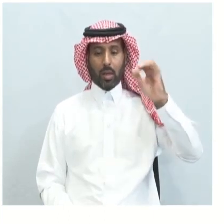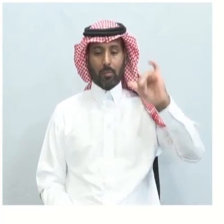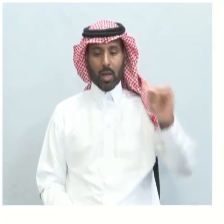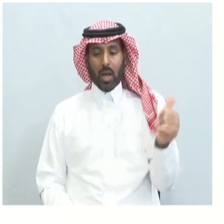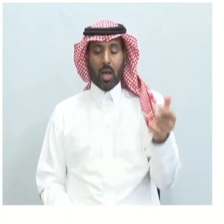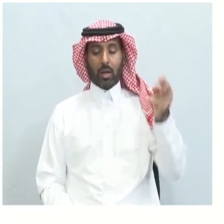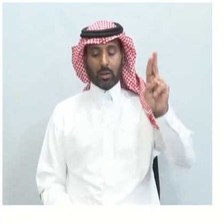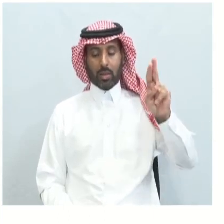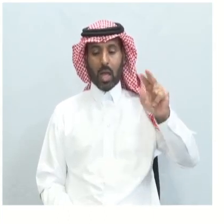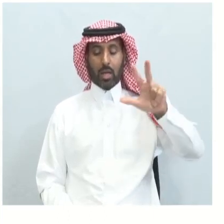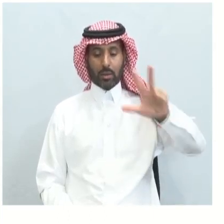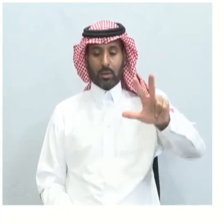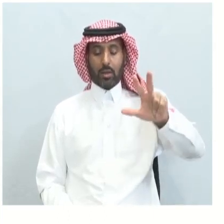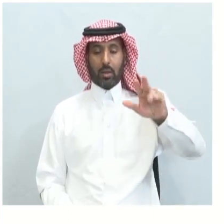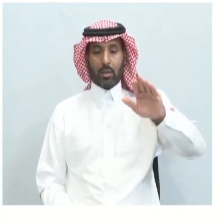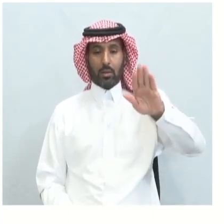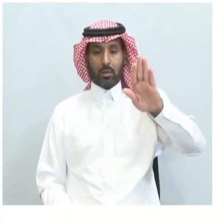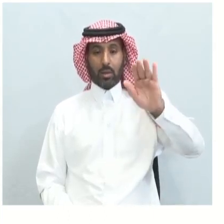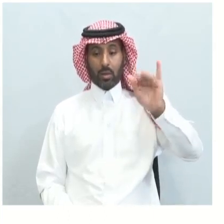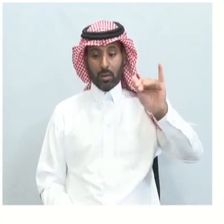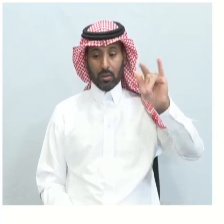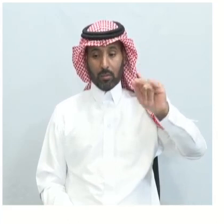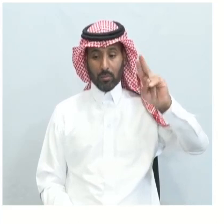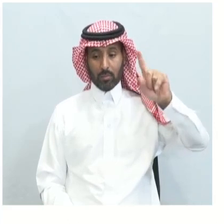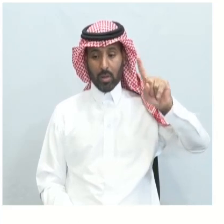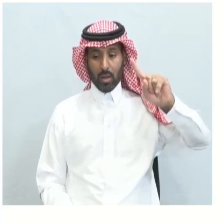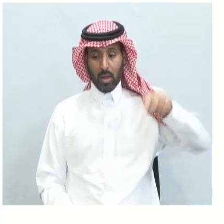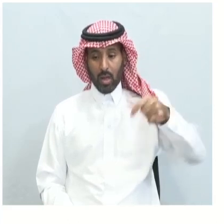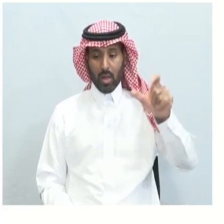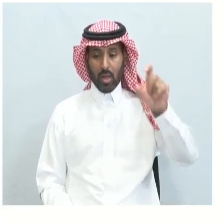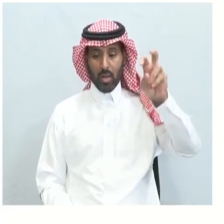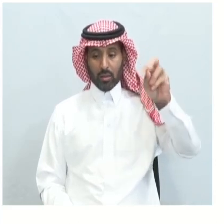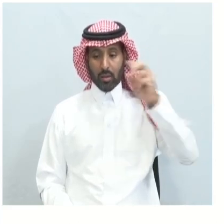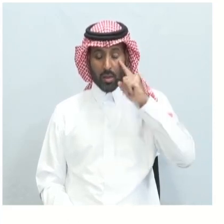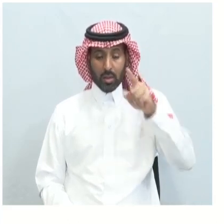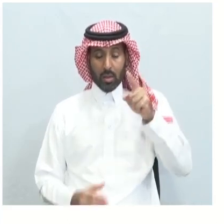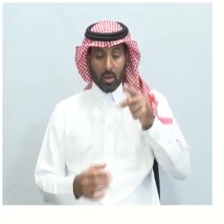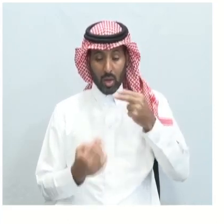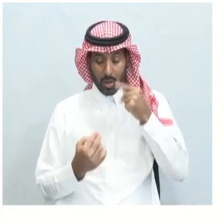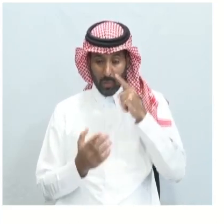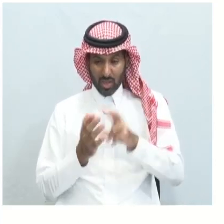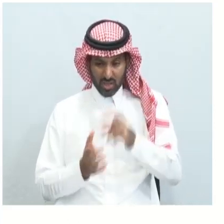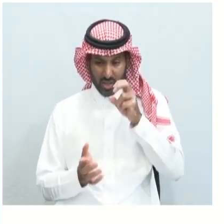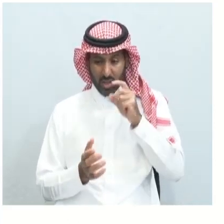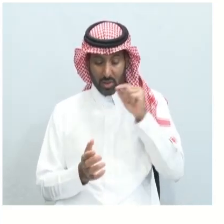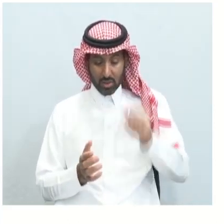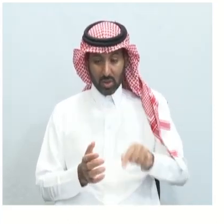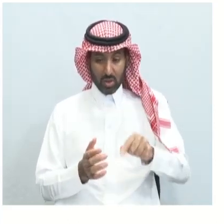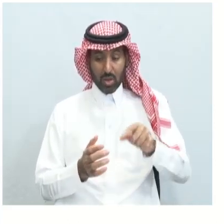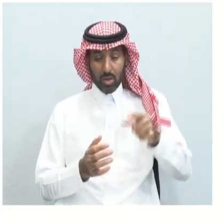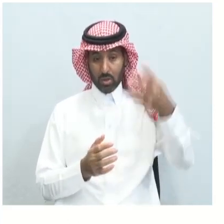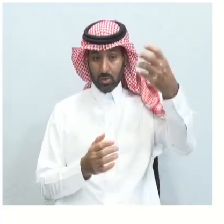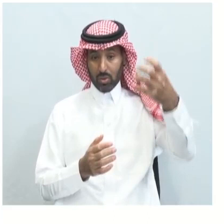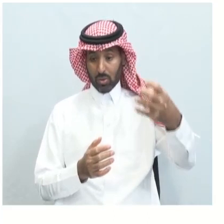بالبنيه التحتيه من الامثله على ذلك يمكن للمهاجم اغلاق اشارات المرور مما قد ي يتسبب في